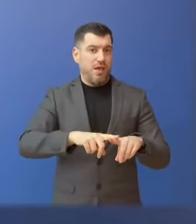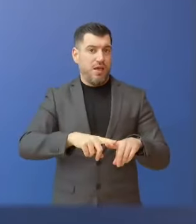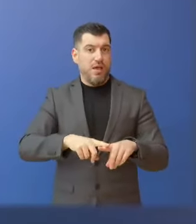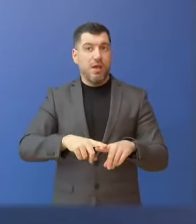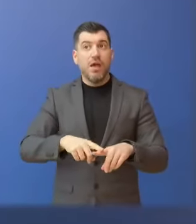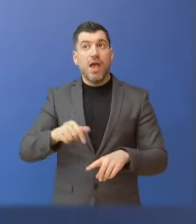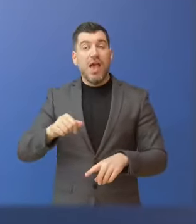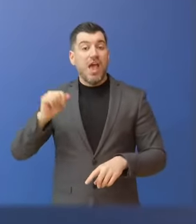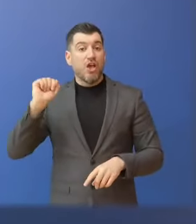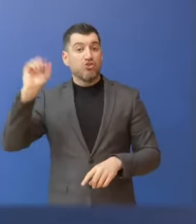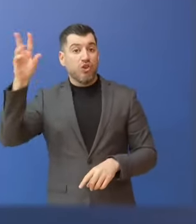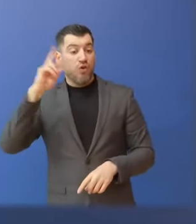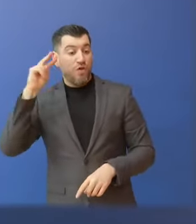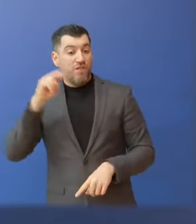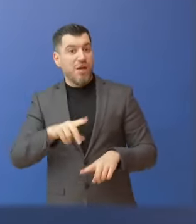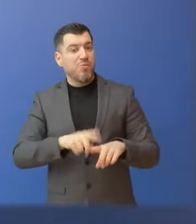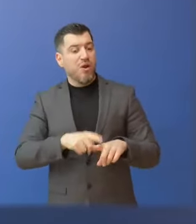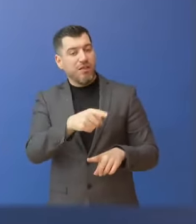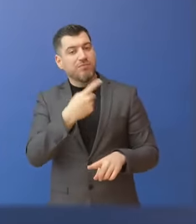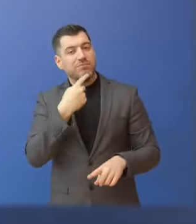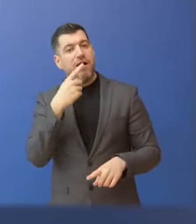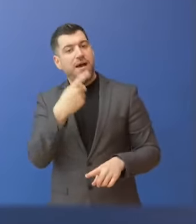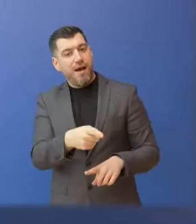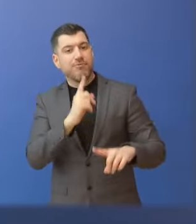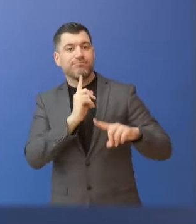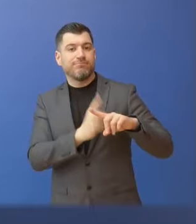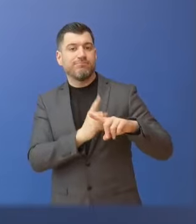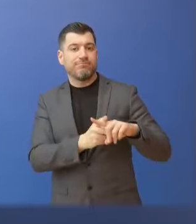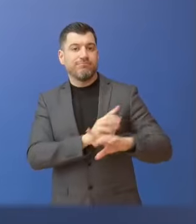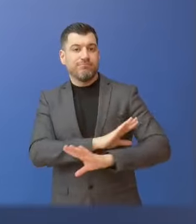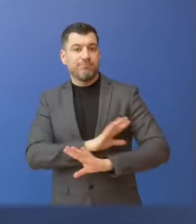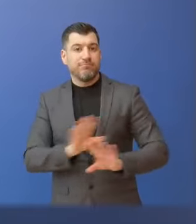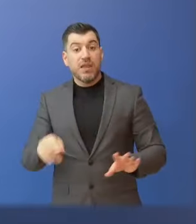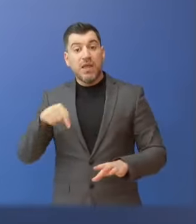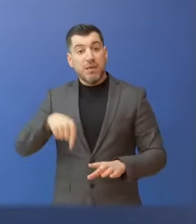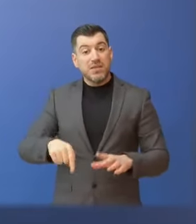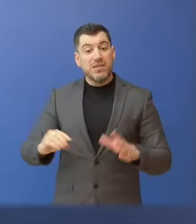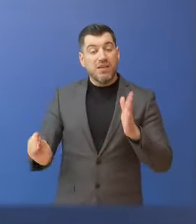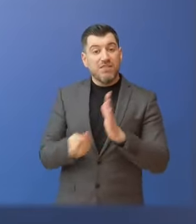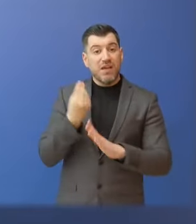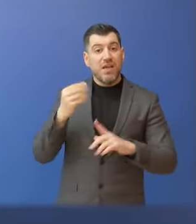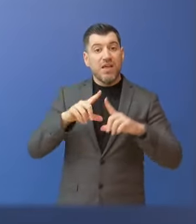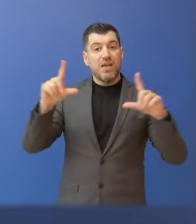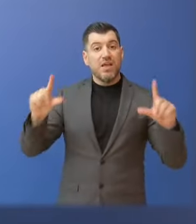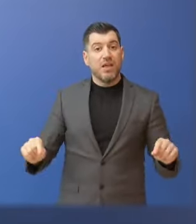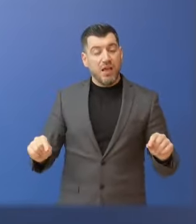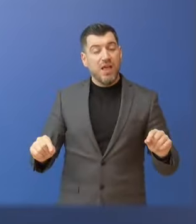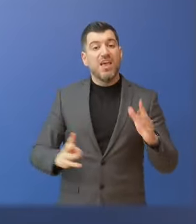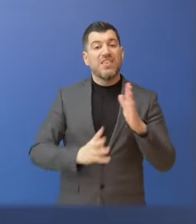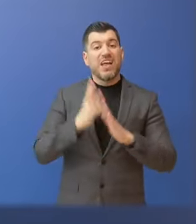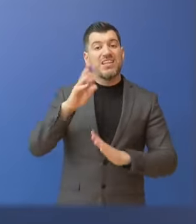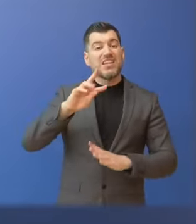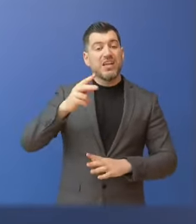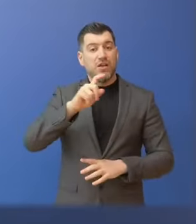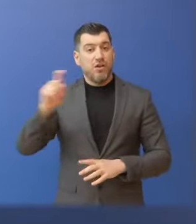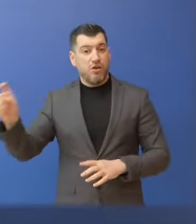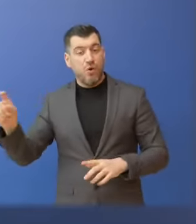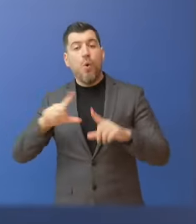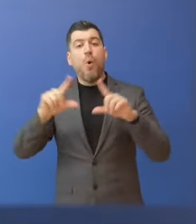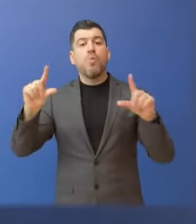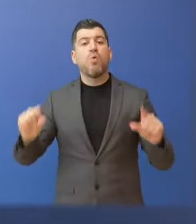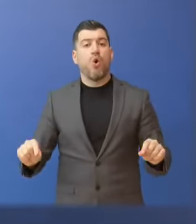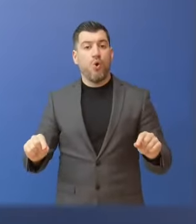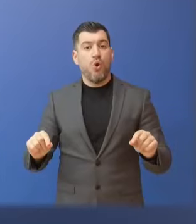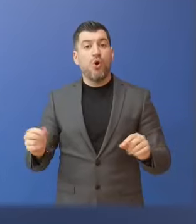τις θετικές εξελίξεις στην οικονομία της εκδώσαμε δεκαετές ομόλογο ύψους 4 δισεκατομμυρίων ε το μεγαλύτερο